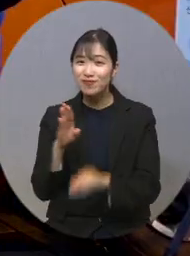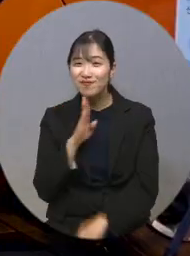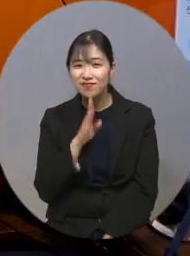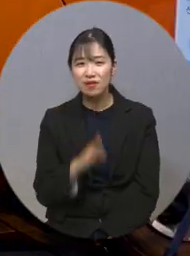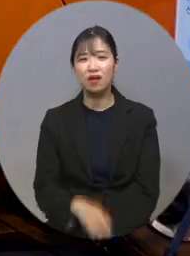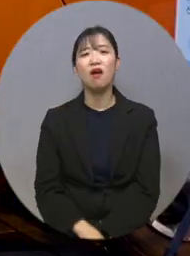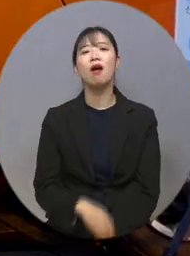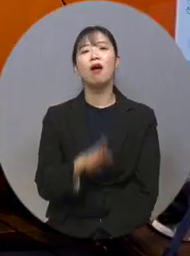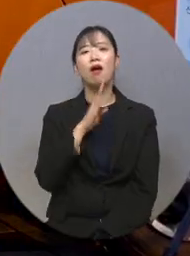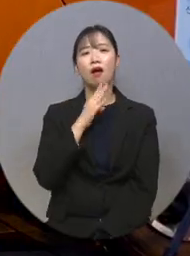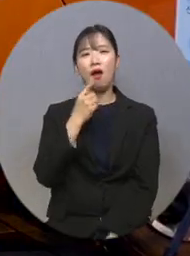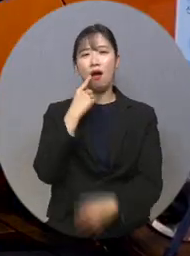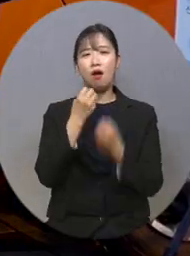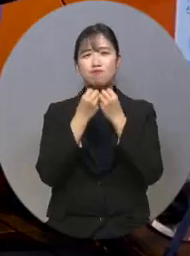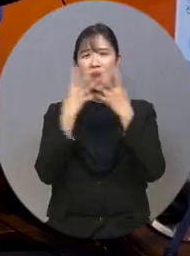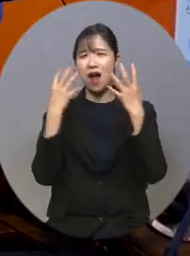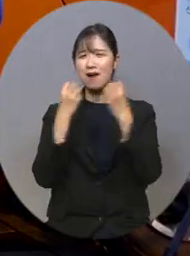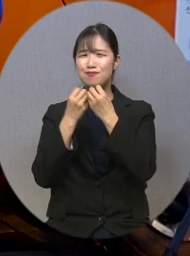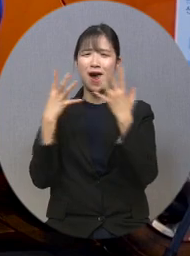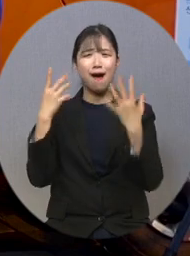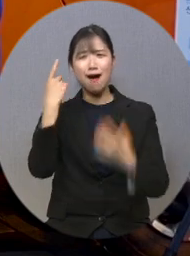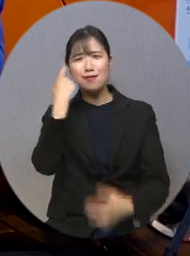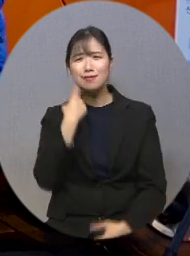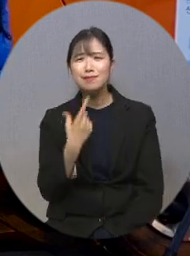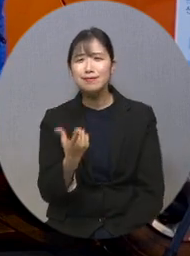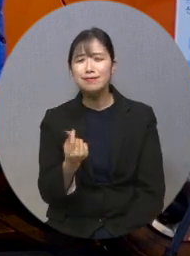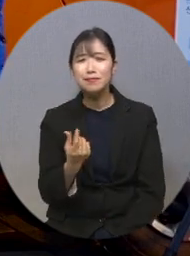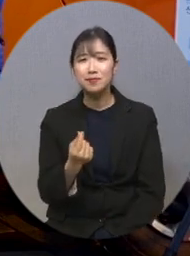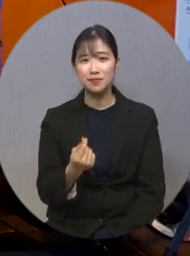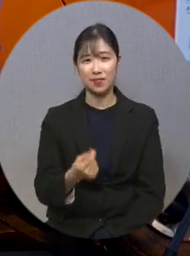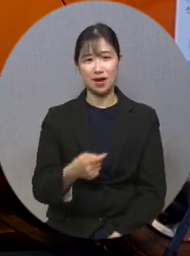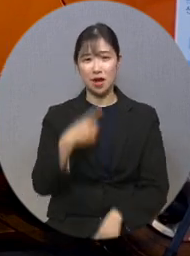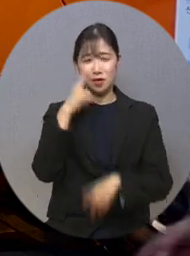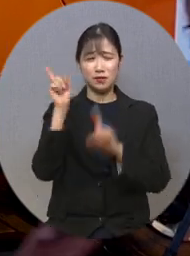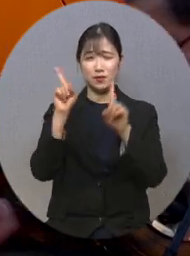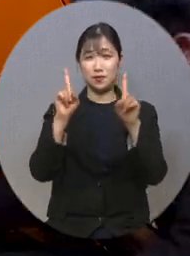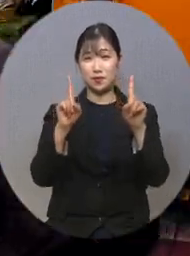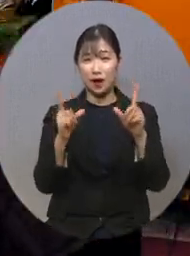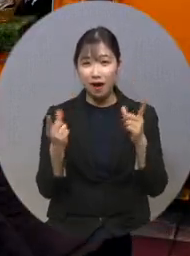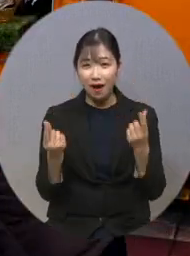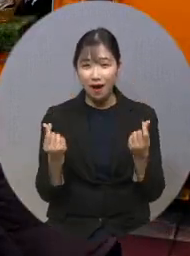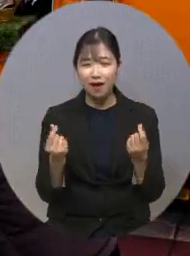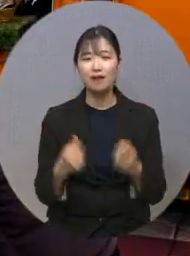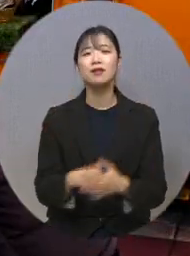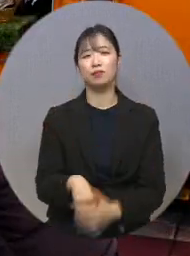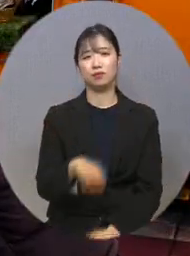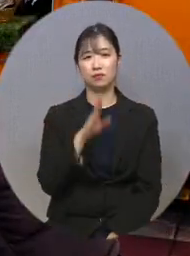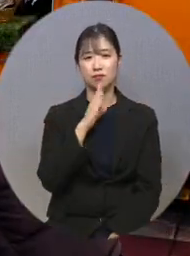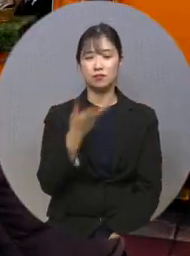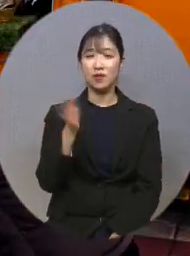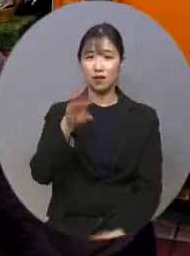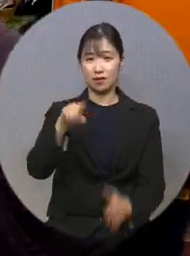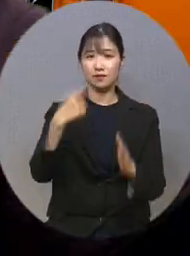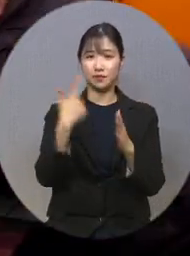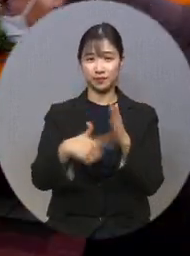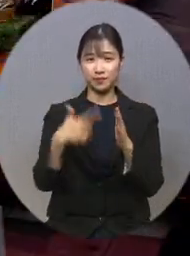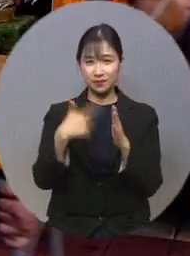자. 입에서 육즙이 지금 터져버렸어요. 살아있죠? 살아있죠? 살아있어요. 근데 이렇게